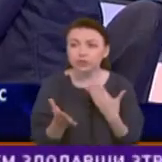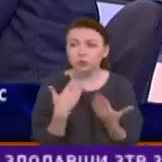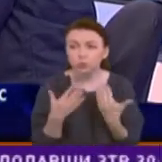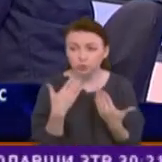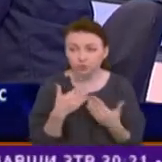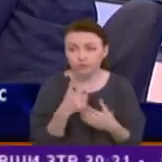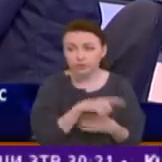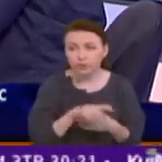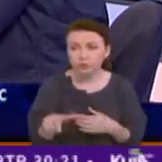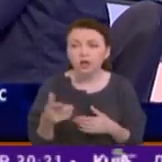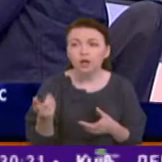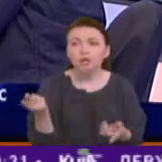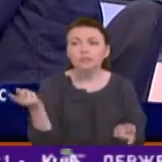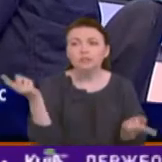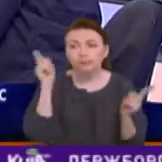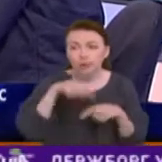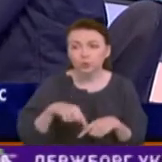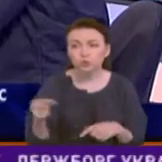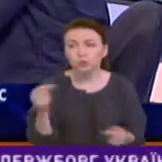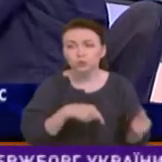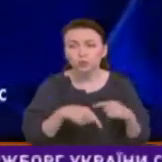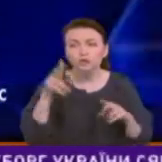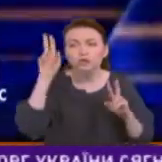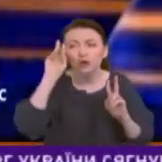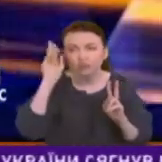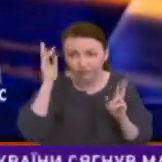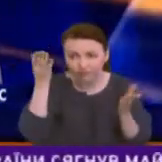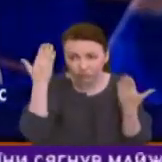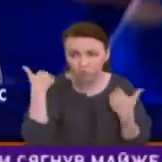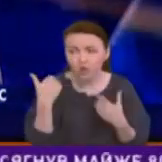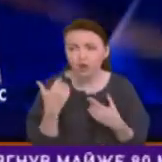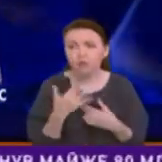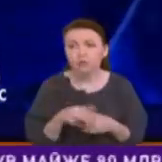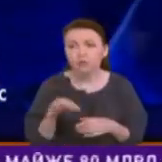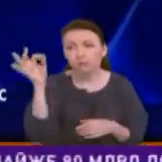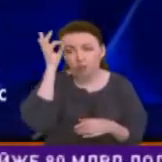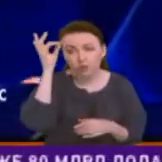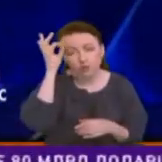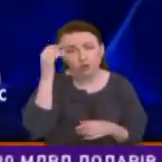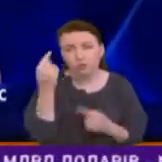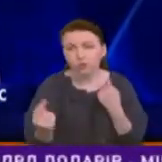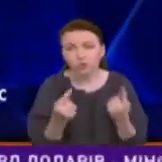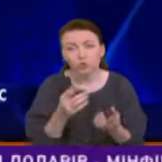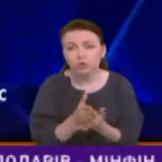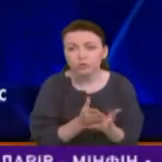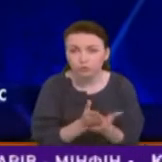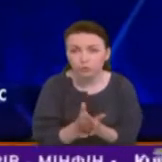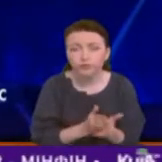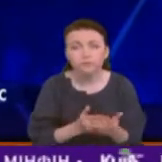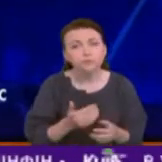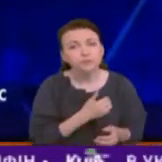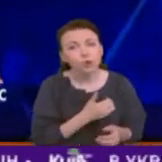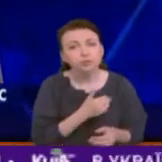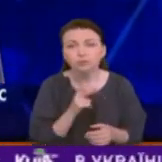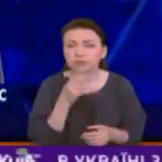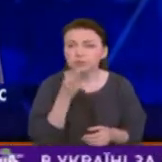давно один одного знають, які дотримуються правил, які поминають один одного на службах, так, як то має бути. А я хотів би сказати,